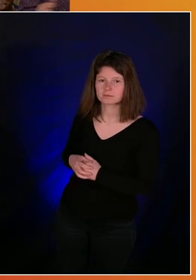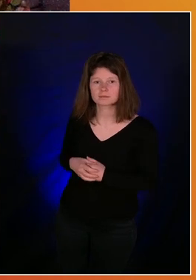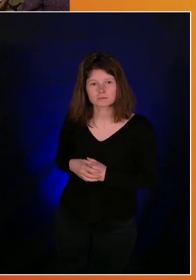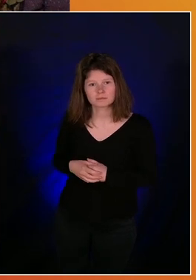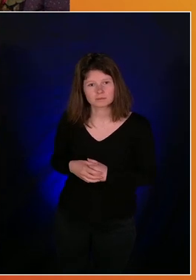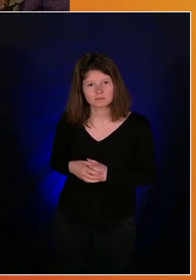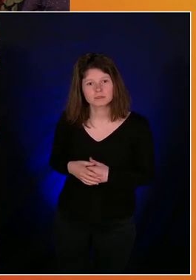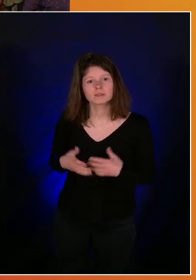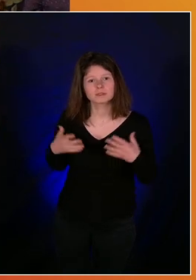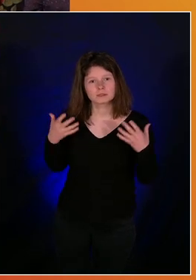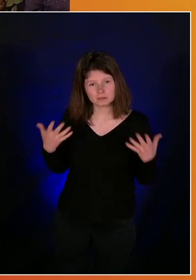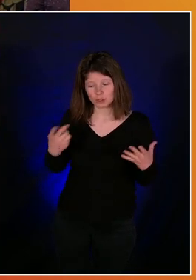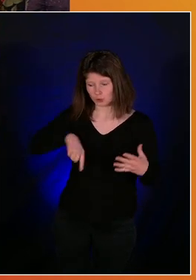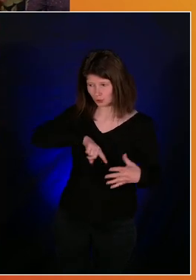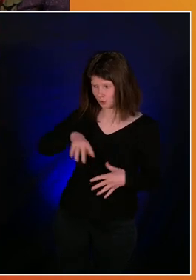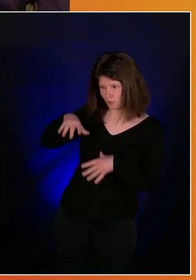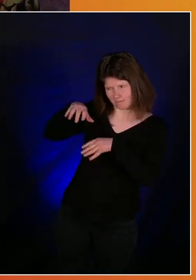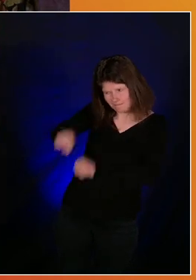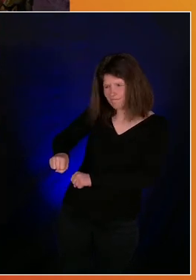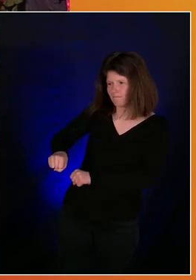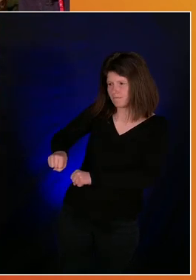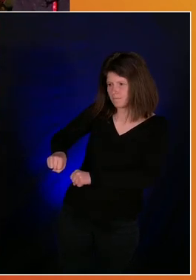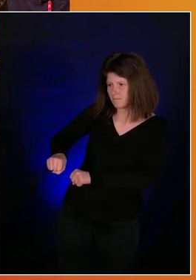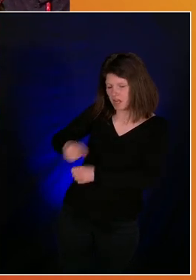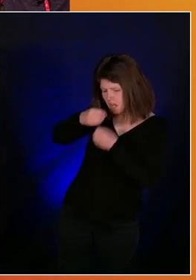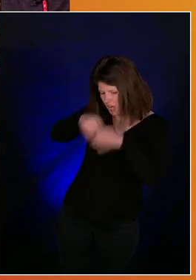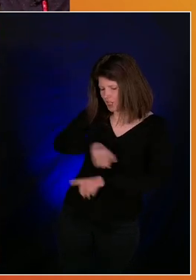Nous ne lâcherons rien.